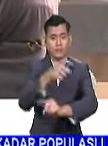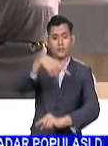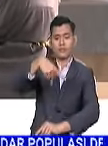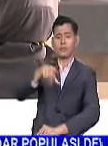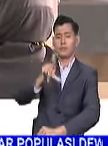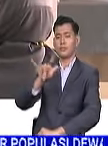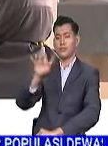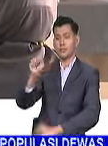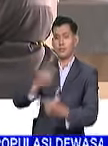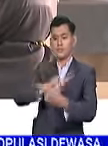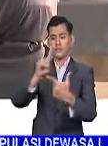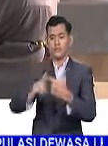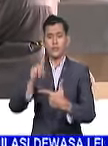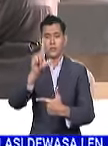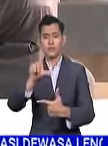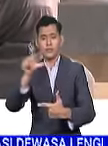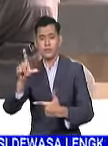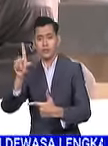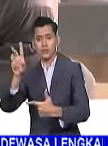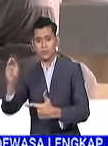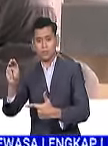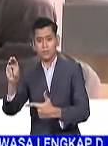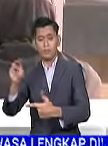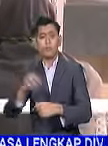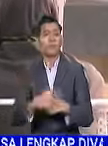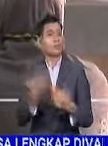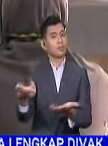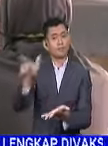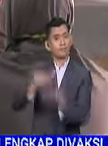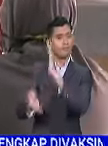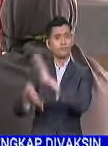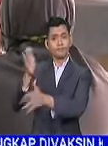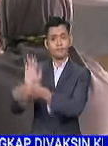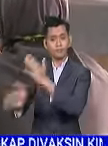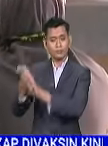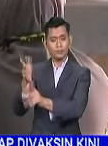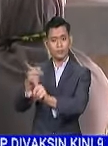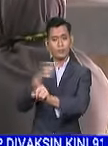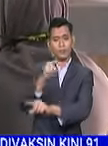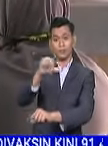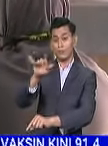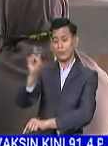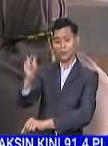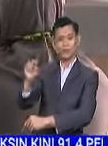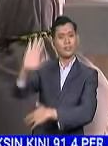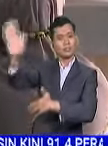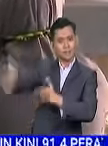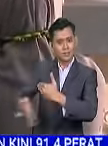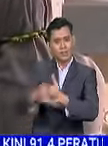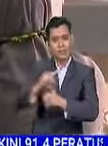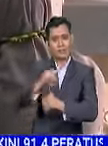pihak LLM, Lembaga Lebuh Raya Malaysia. Setakat itu laporan saya dari R&R Gurun. Kembali kepada Zaidah, silakan.